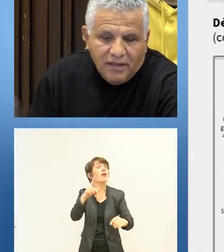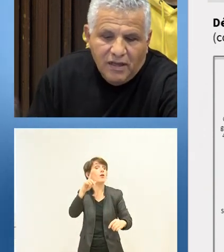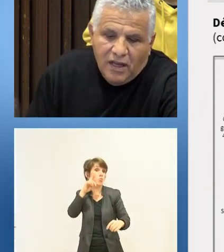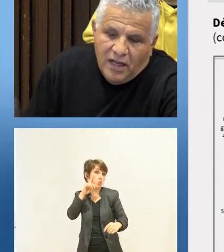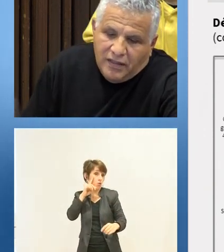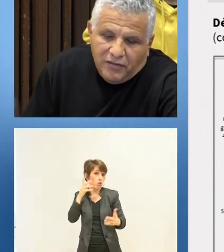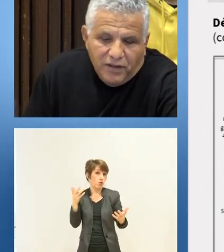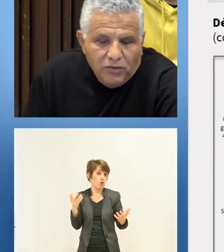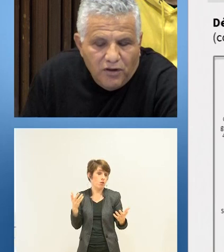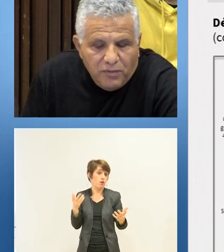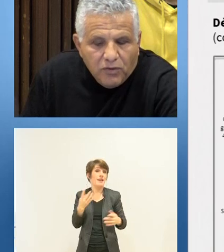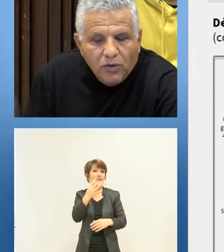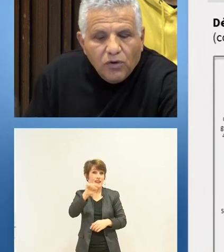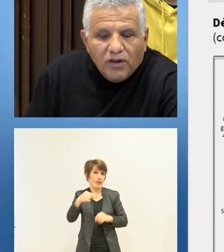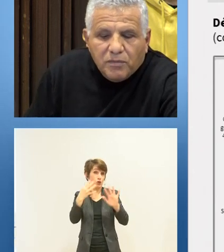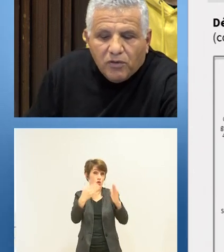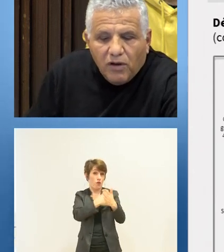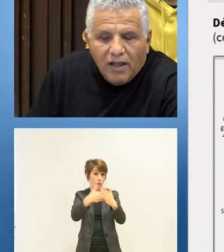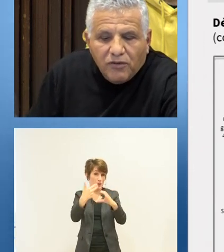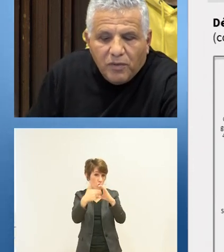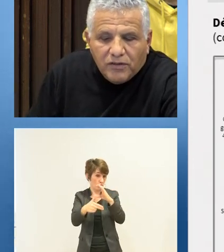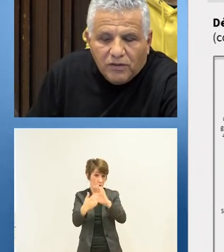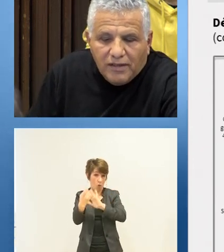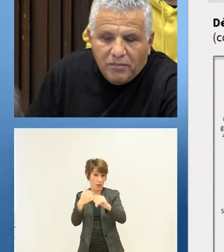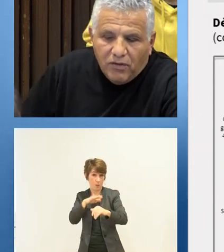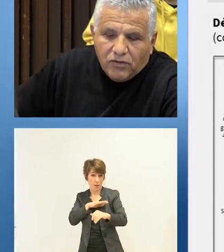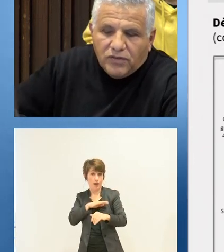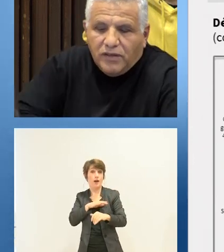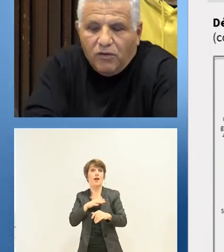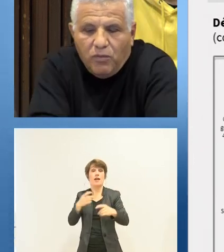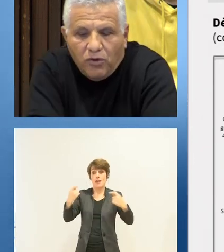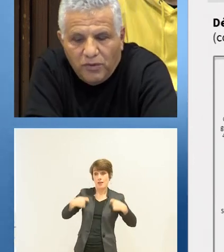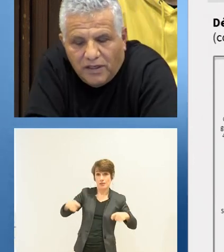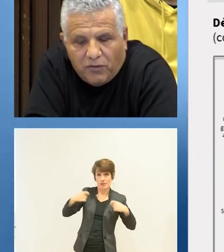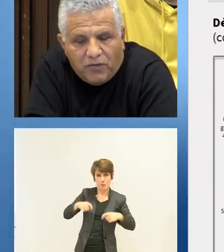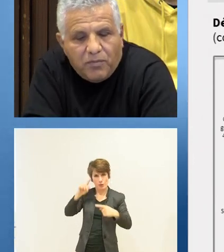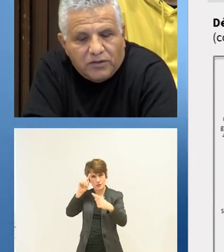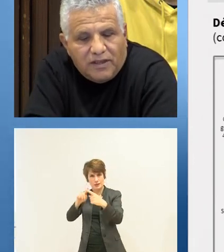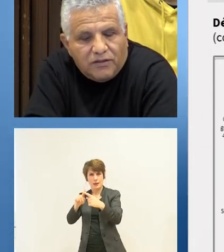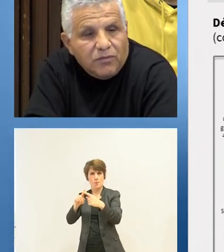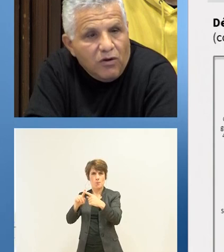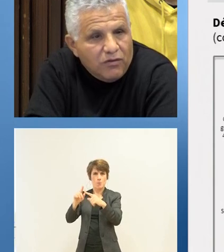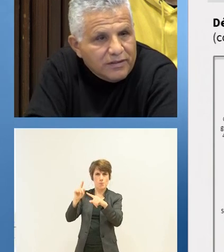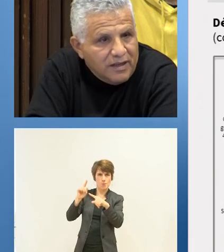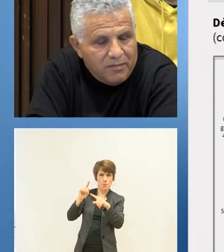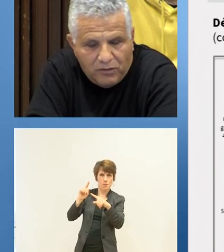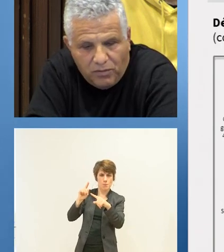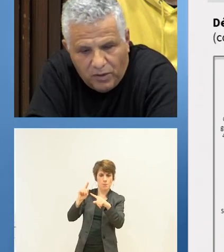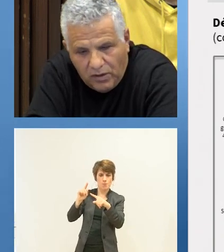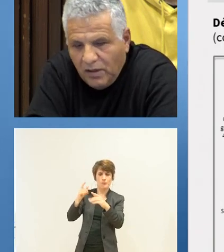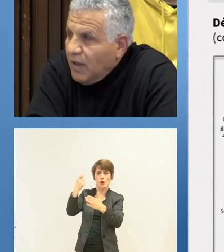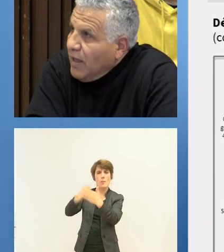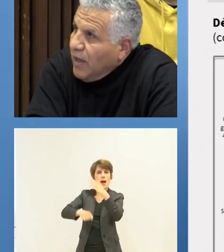baisse 4,9 millions d'euros correspondant à la suppression de la dépense concernant le produit des forfaits peau stationnement reversés à la